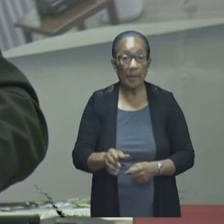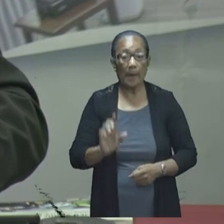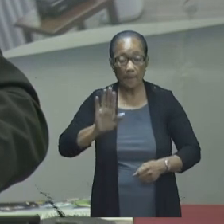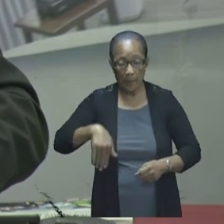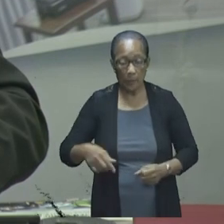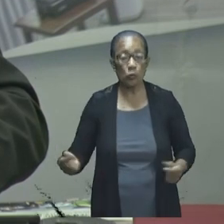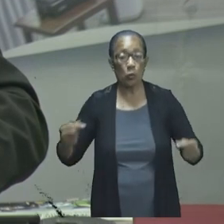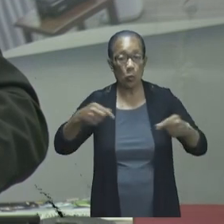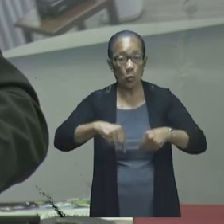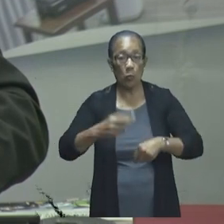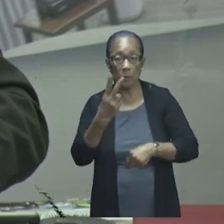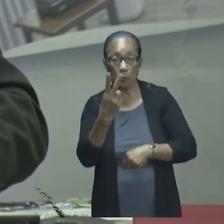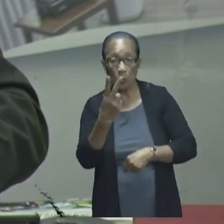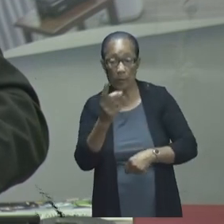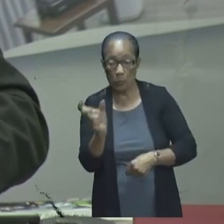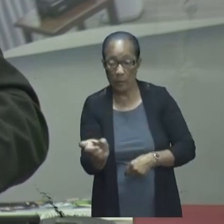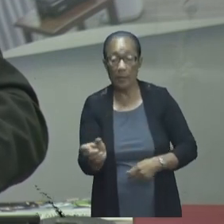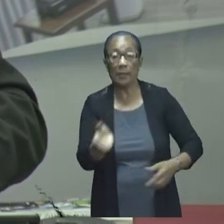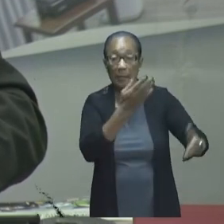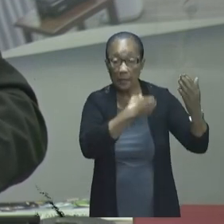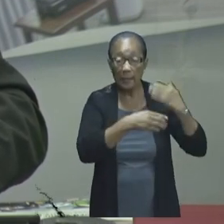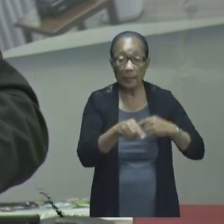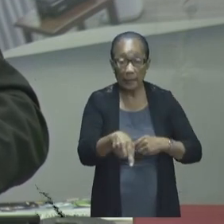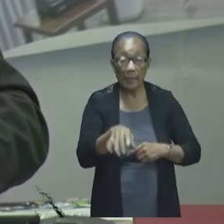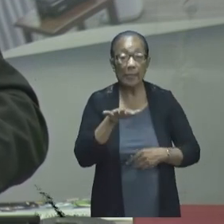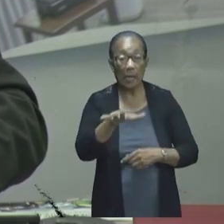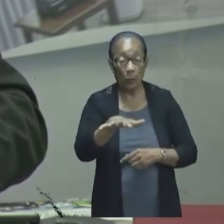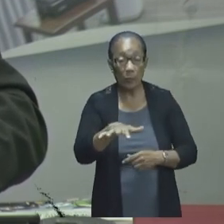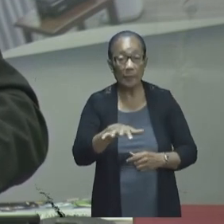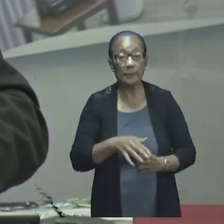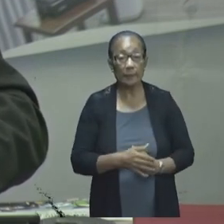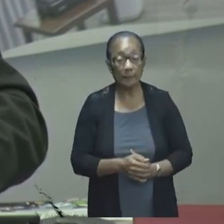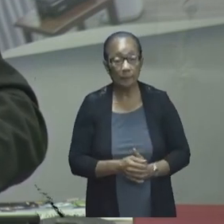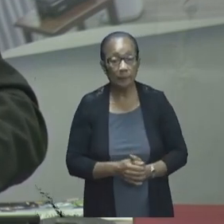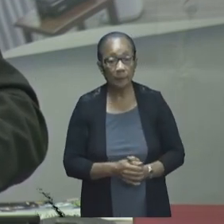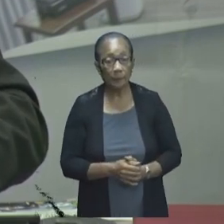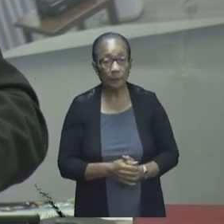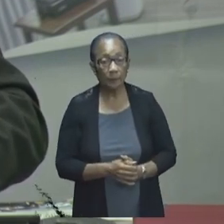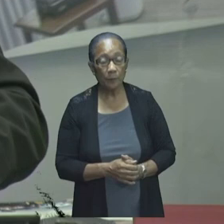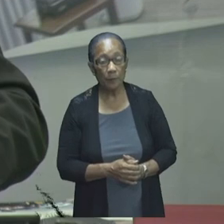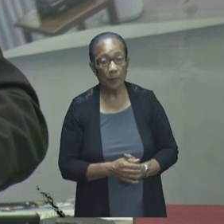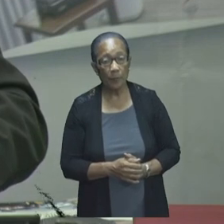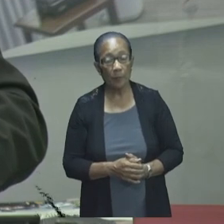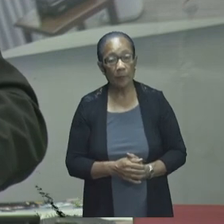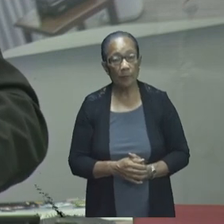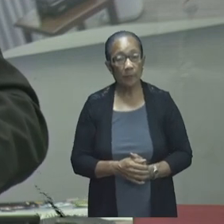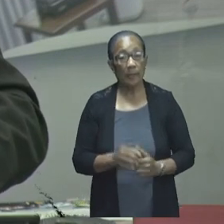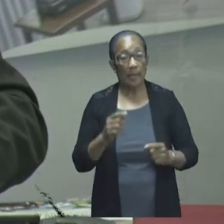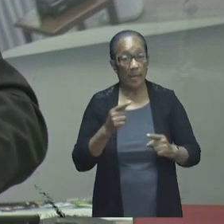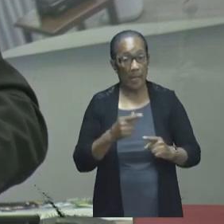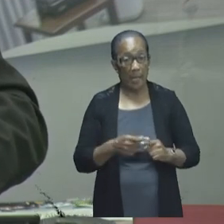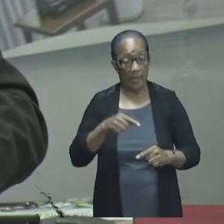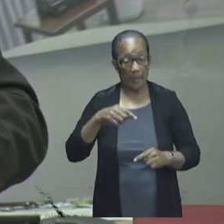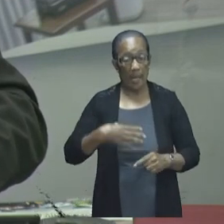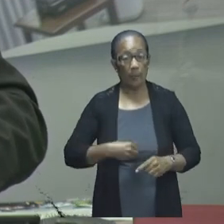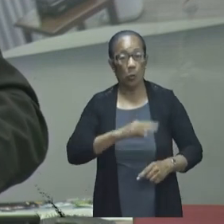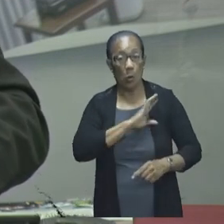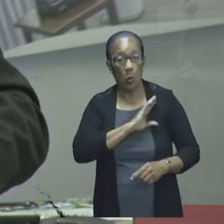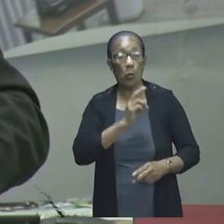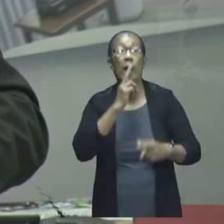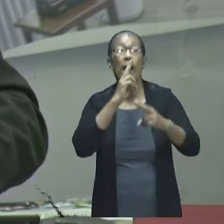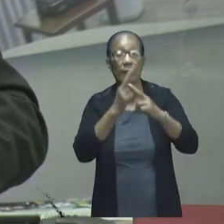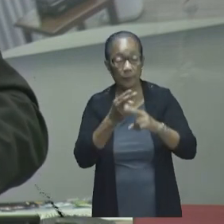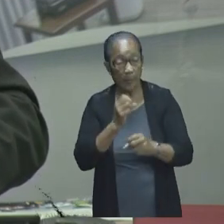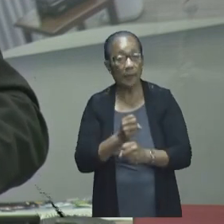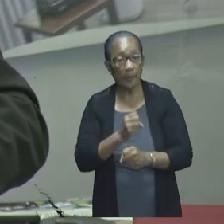weken geleden het minister je nou ook nog met uur gesproken hebben en zijn zijn bereid